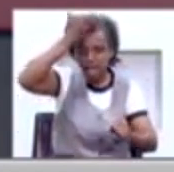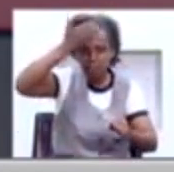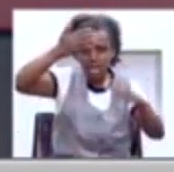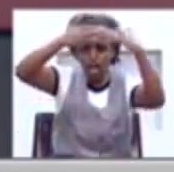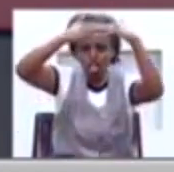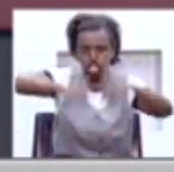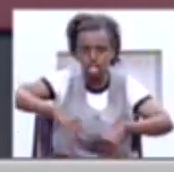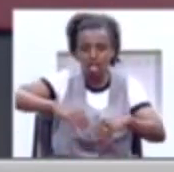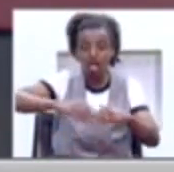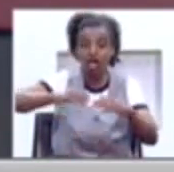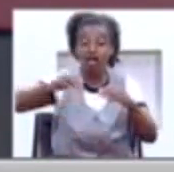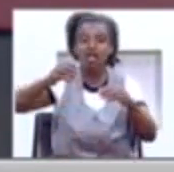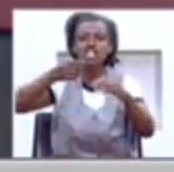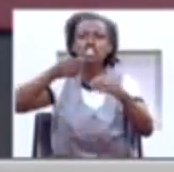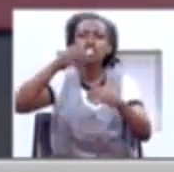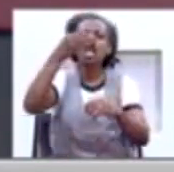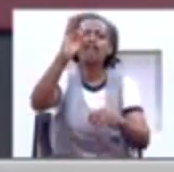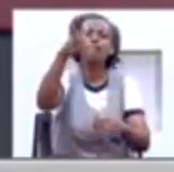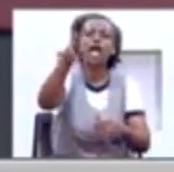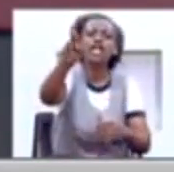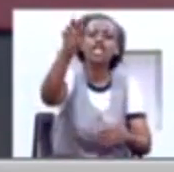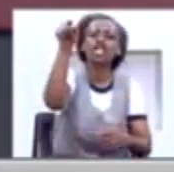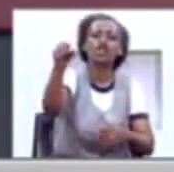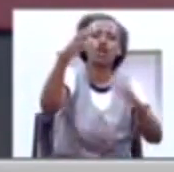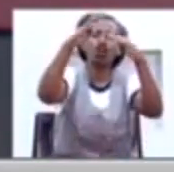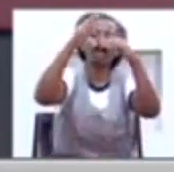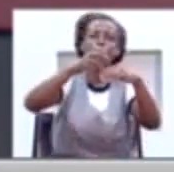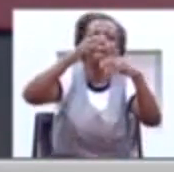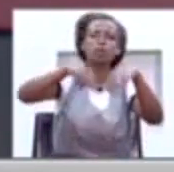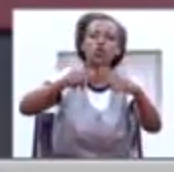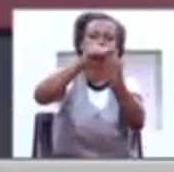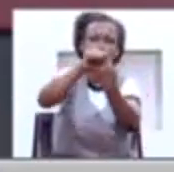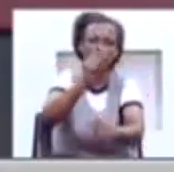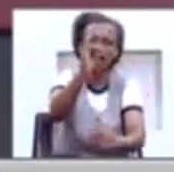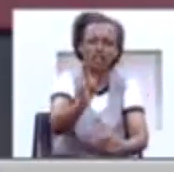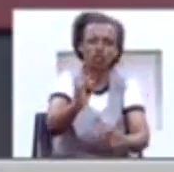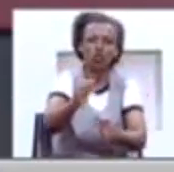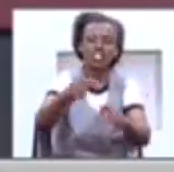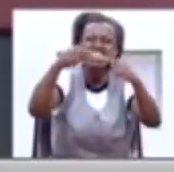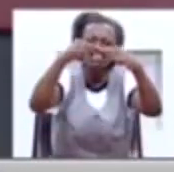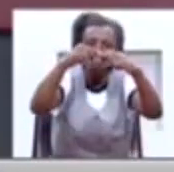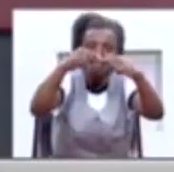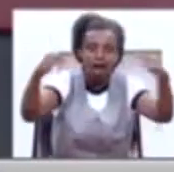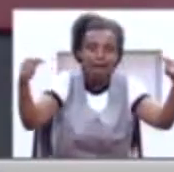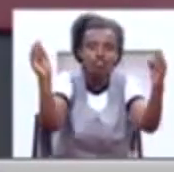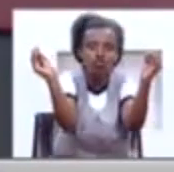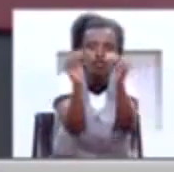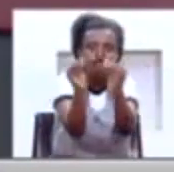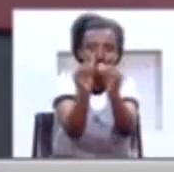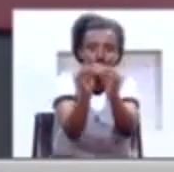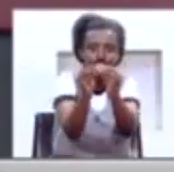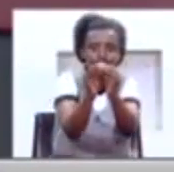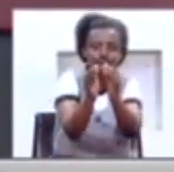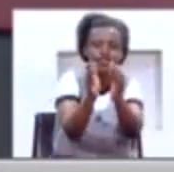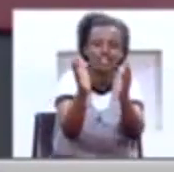yahanuwe kandi ngo yahanuwe na FPR rero nimuhite mwica abatutsi kuko nibo banzi nibo bafatanya n'abantu